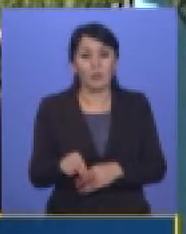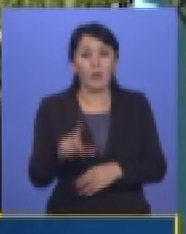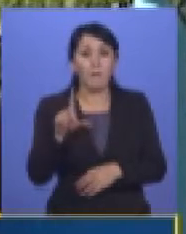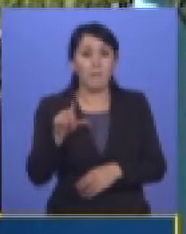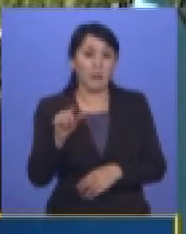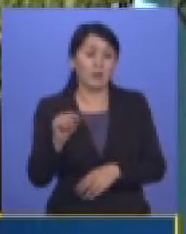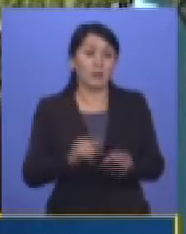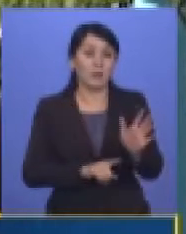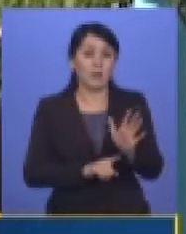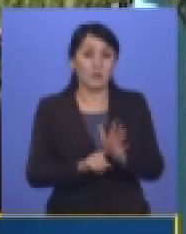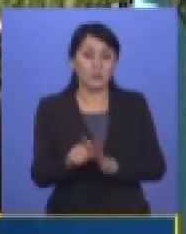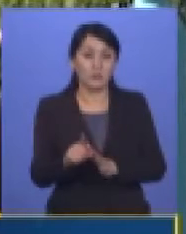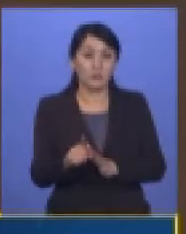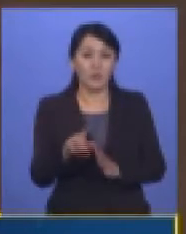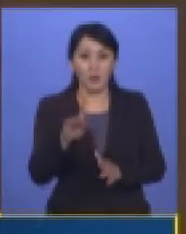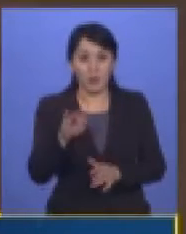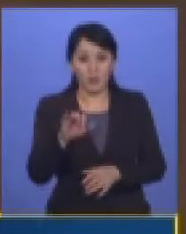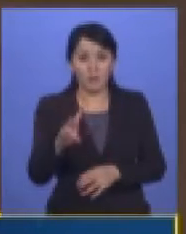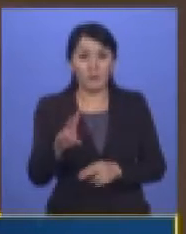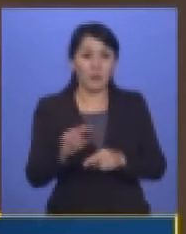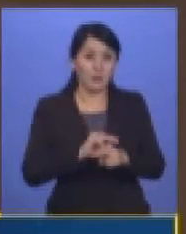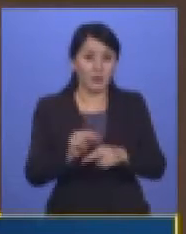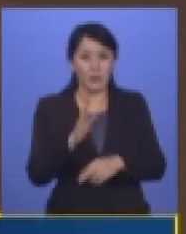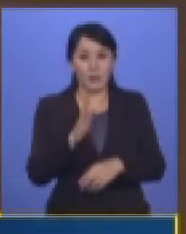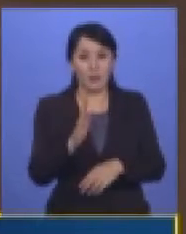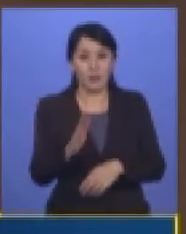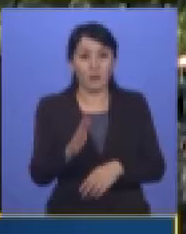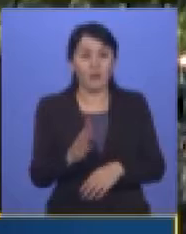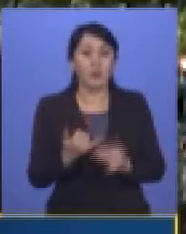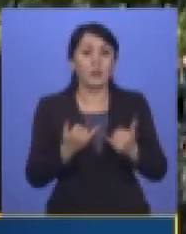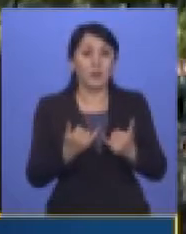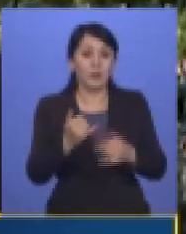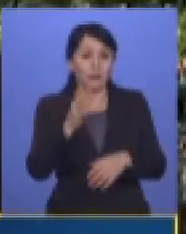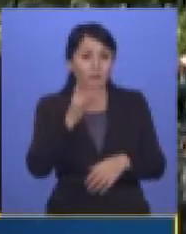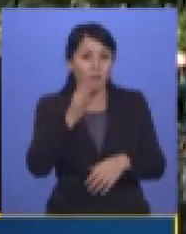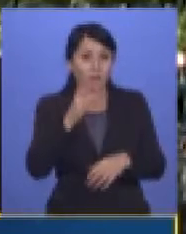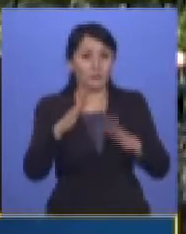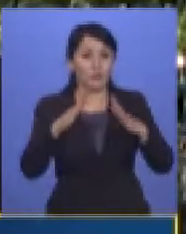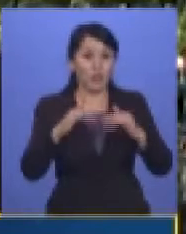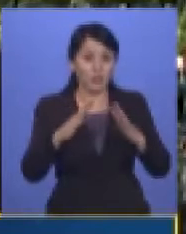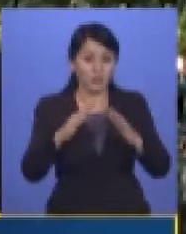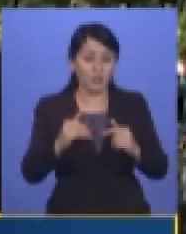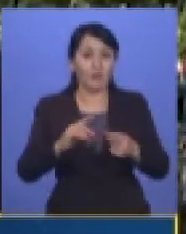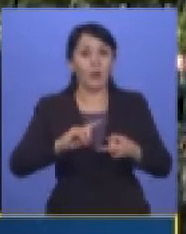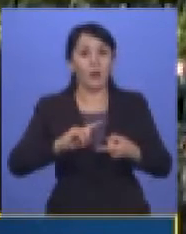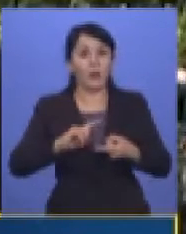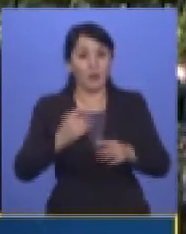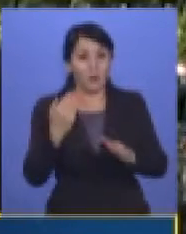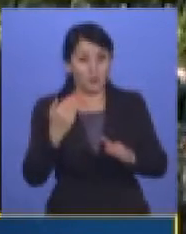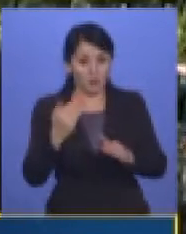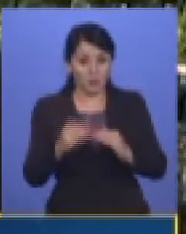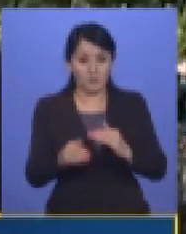Дүйсенбіден бастап отоплениені бастаймыз. Қазіргі уақытта шатыр толықтай аяқталуға